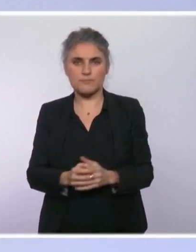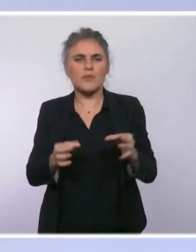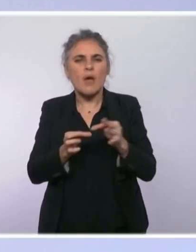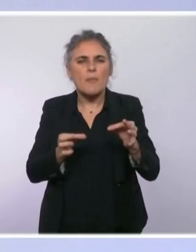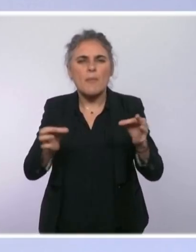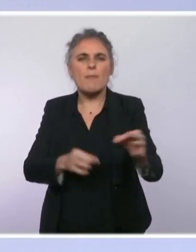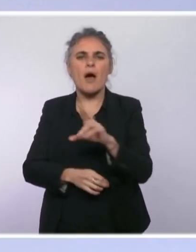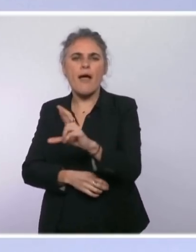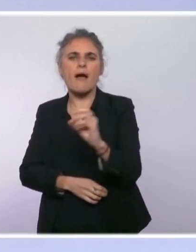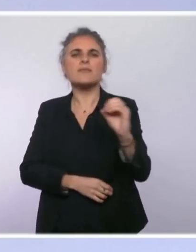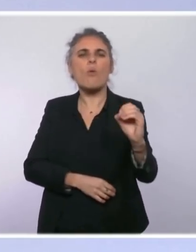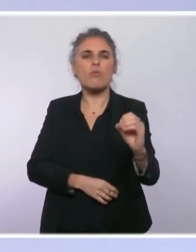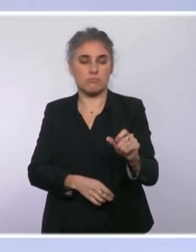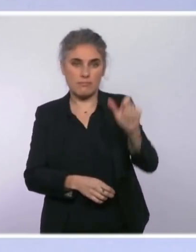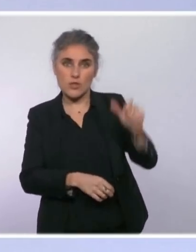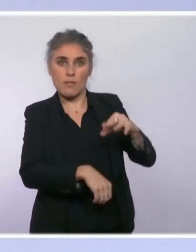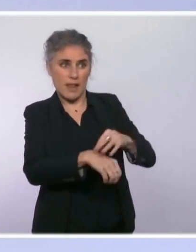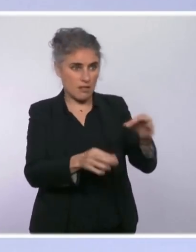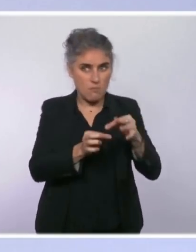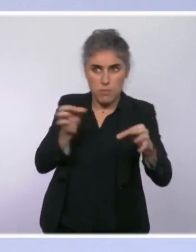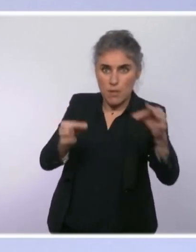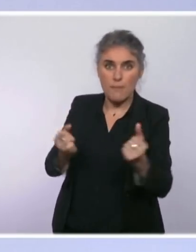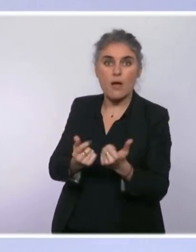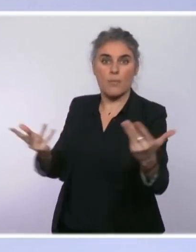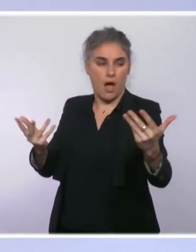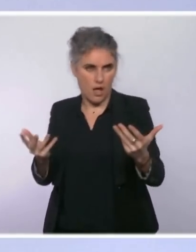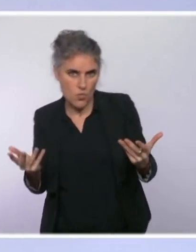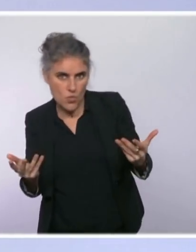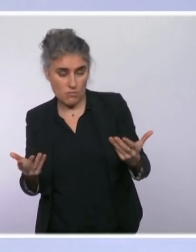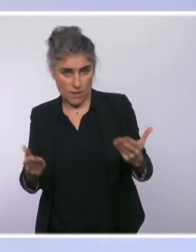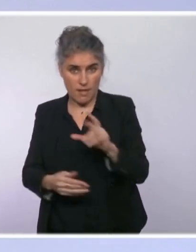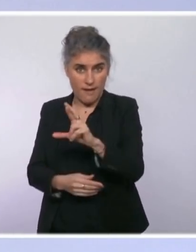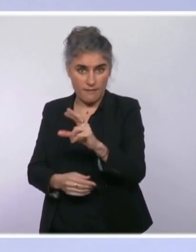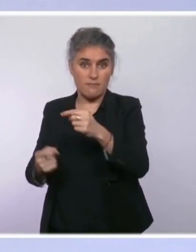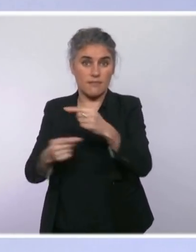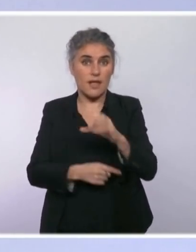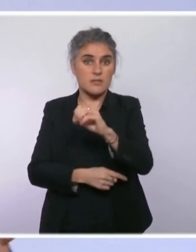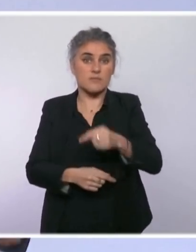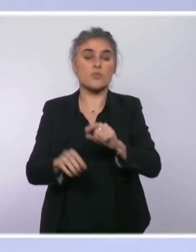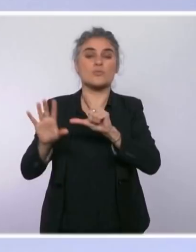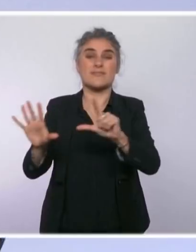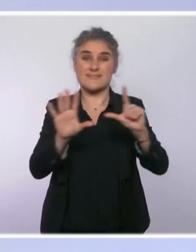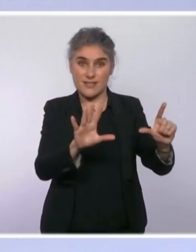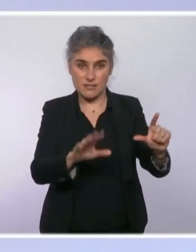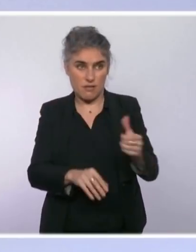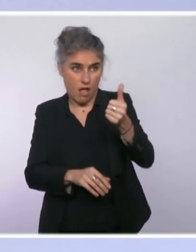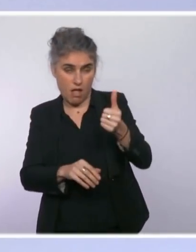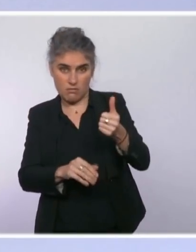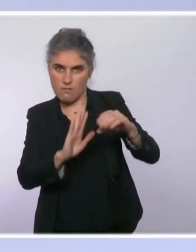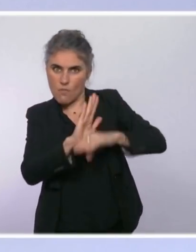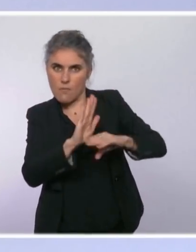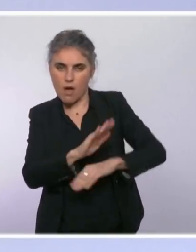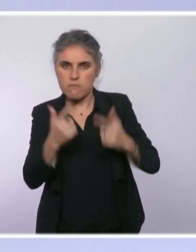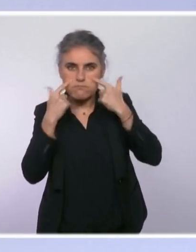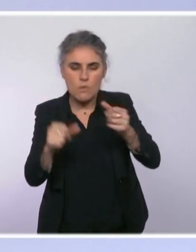de reproduction du virus, qui indique si l'épidémie avance ou régresse, est désormais de 0,77, c'est donc inférieur assez nettement à 1,